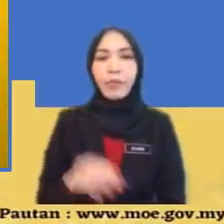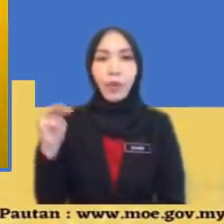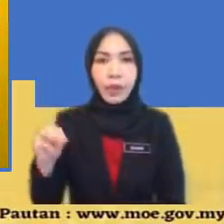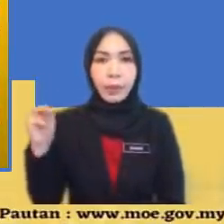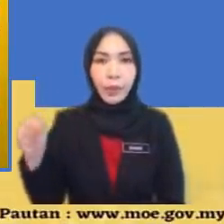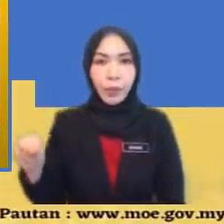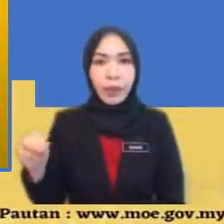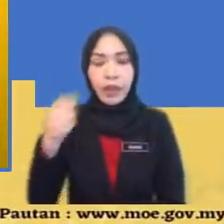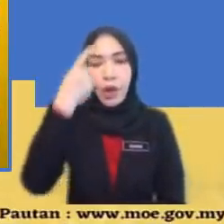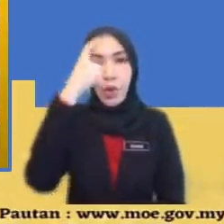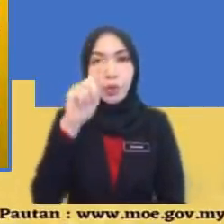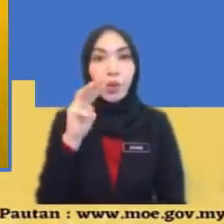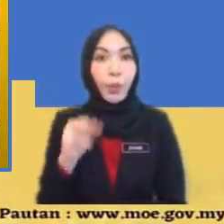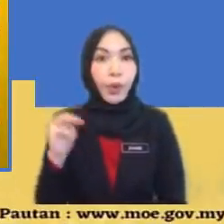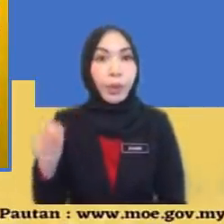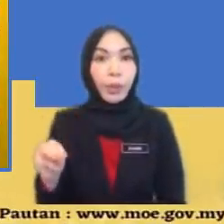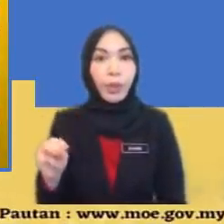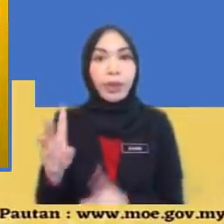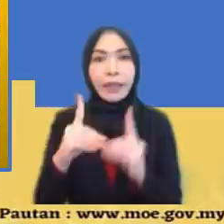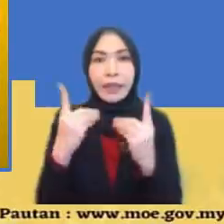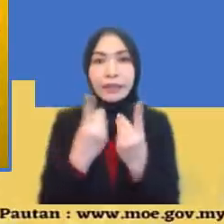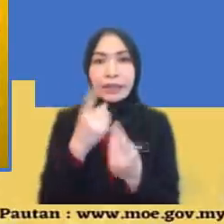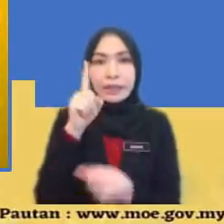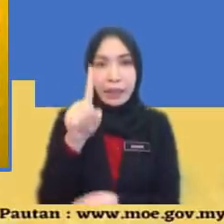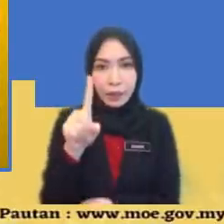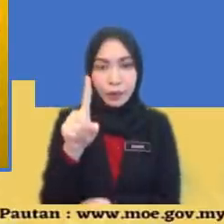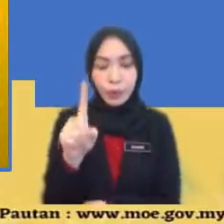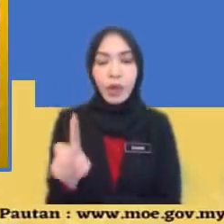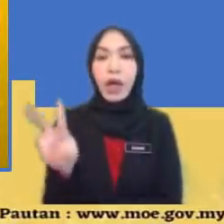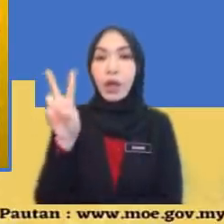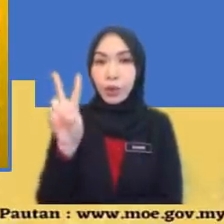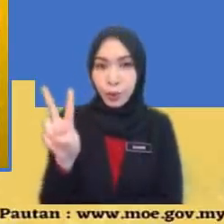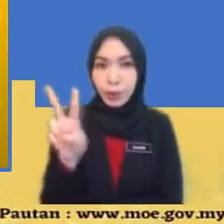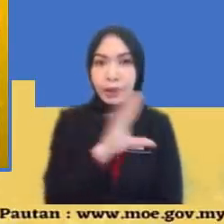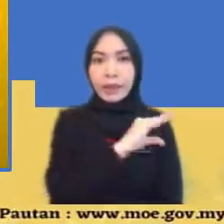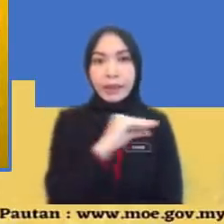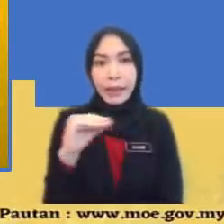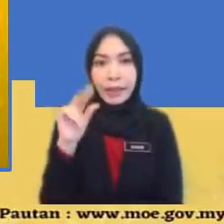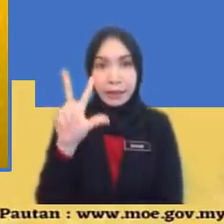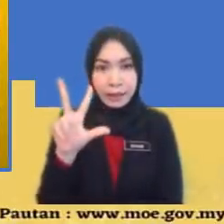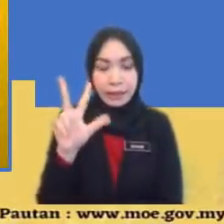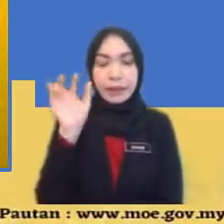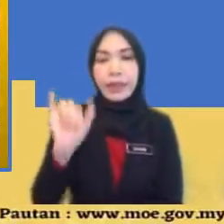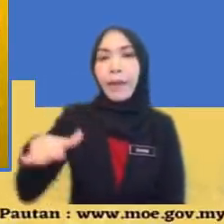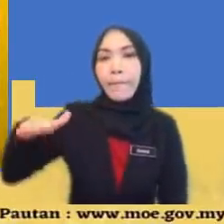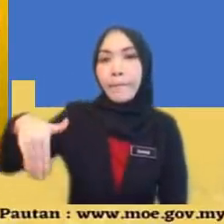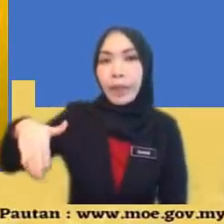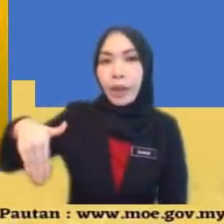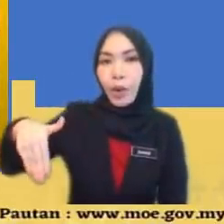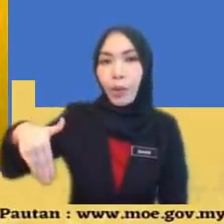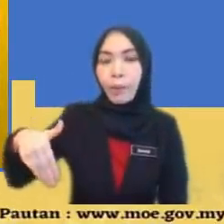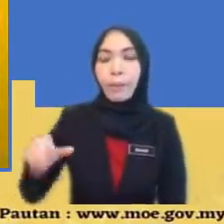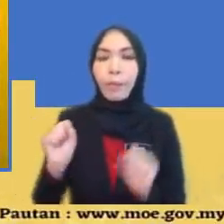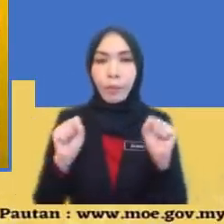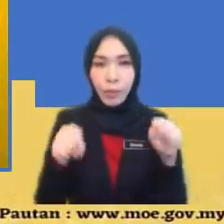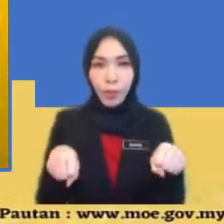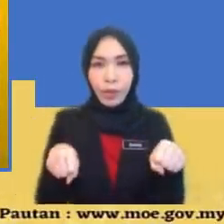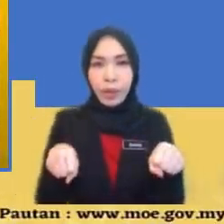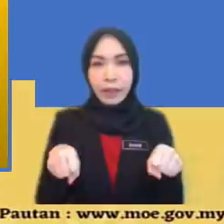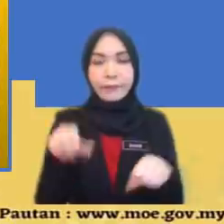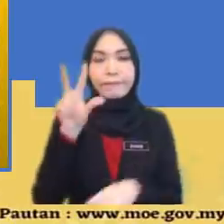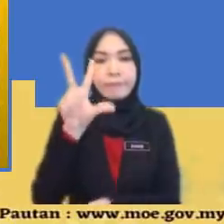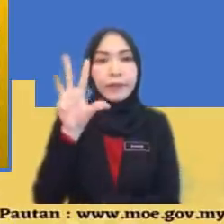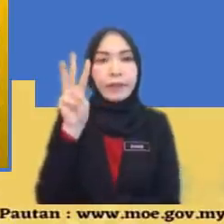tahun satu tahun dua dan tahun tiga yang belum menguasai tahap minimum 3 m semua